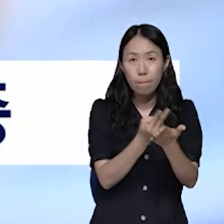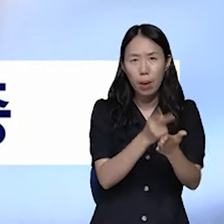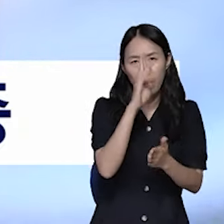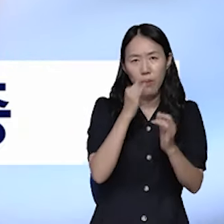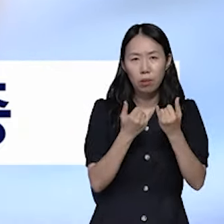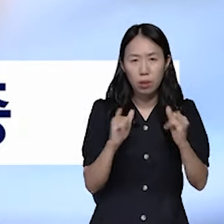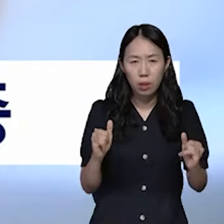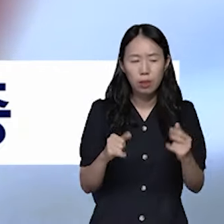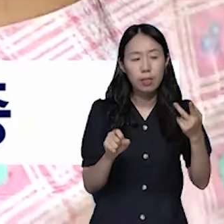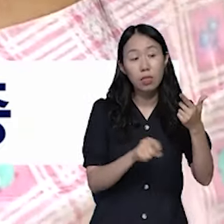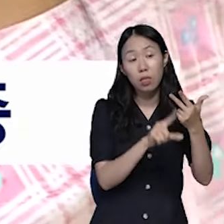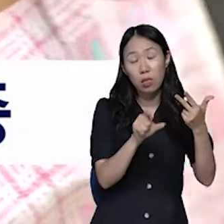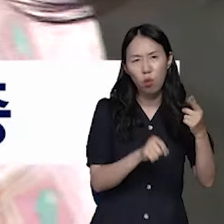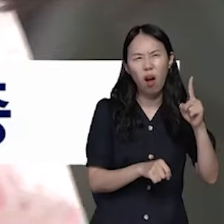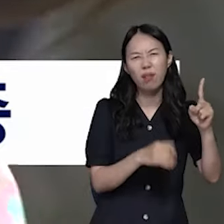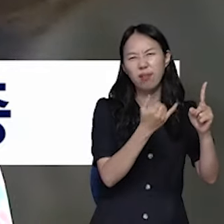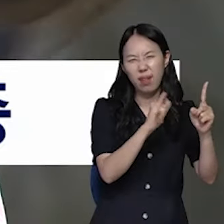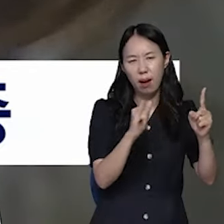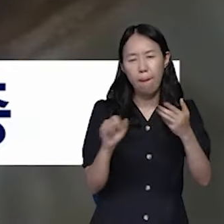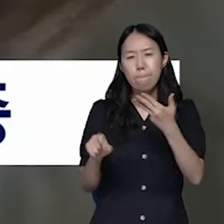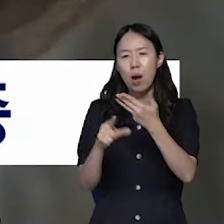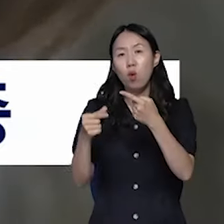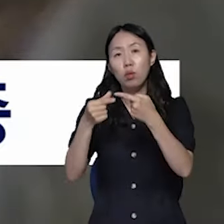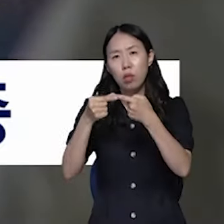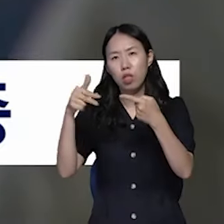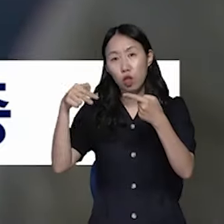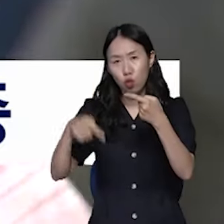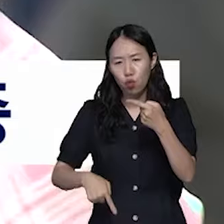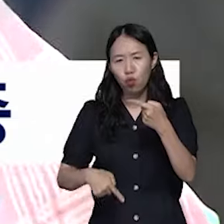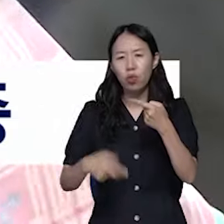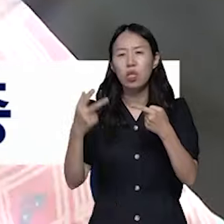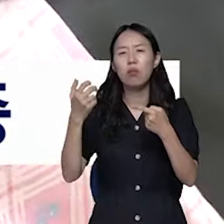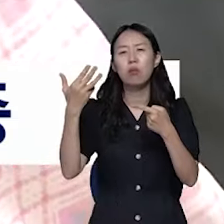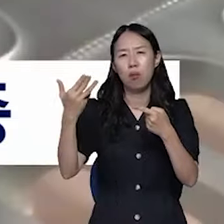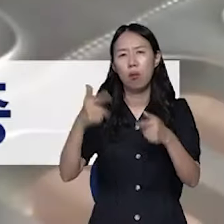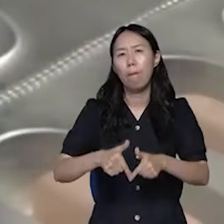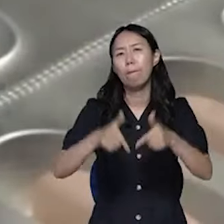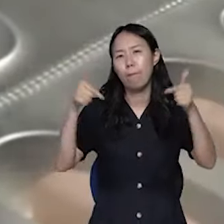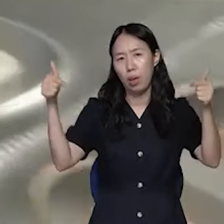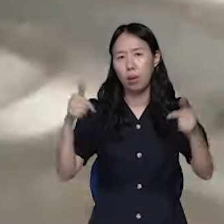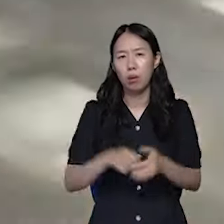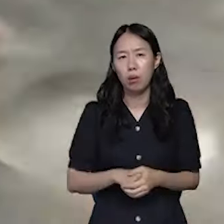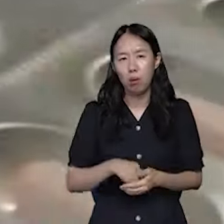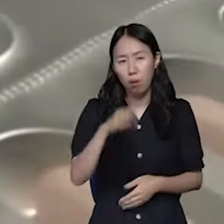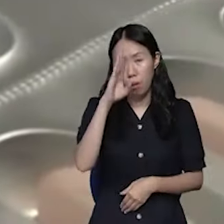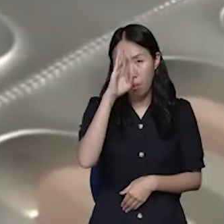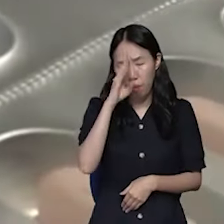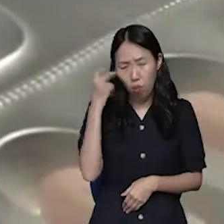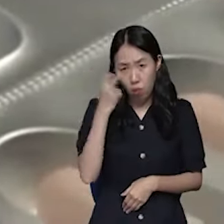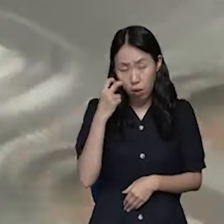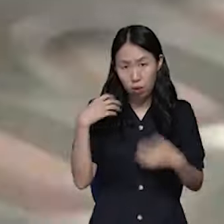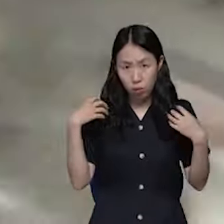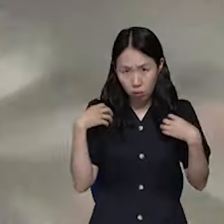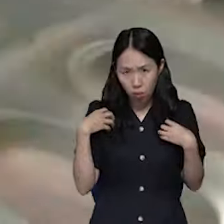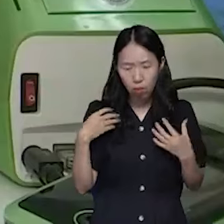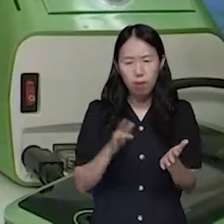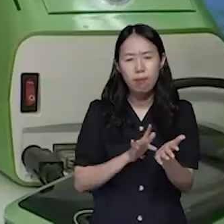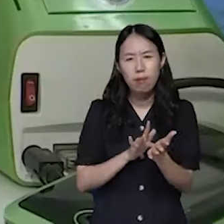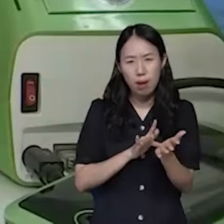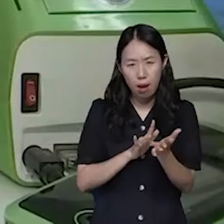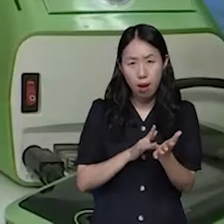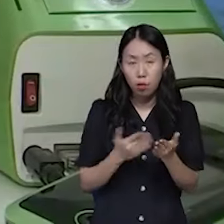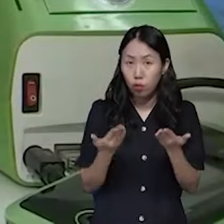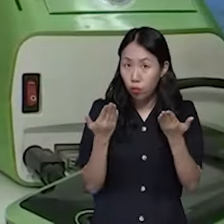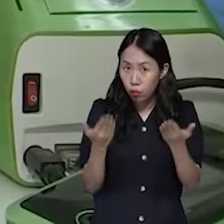주 1명에서 8월 첫째 주 78명으로 급증했습니다. 질병관리청은 치료제 공급을 기존